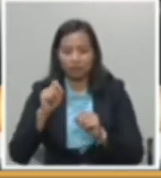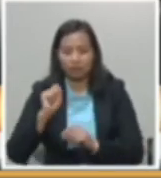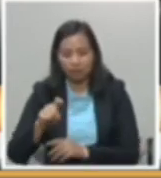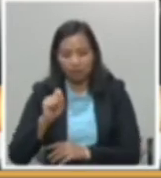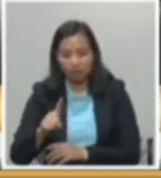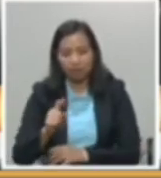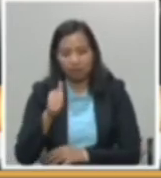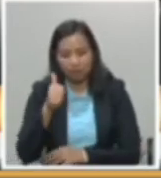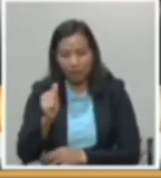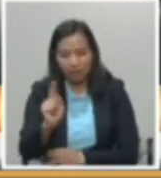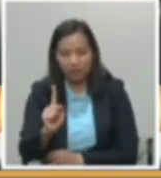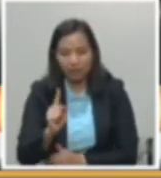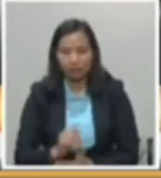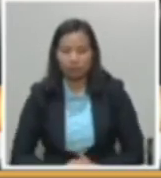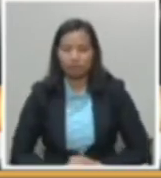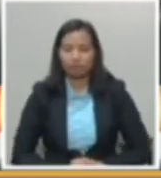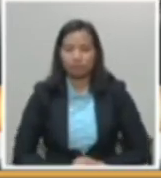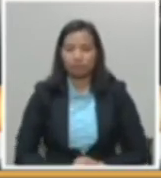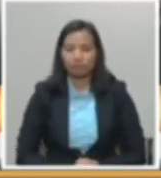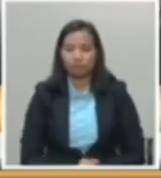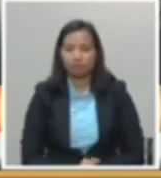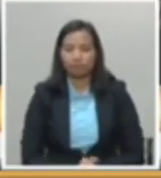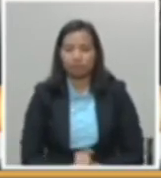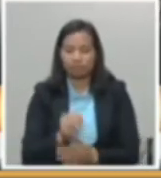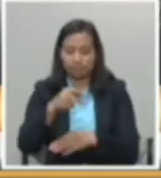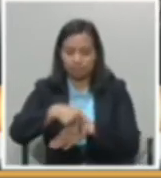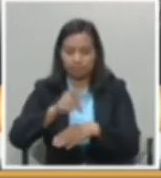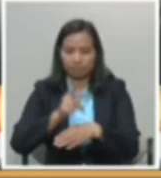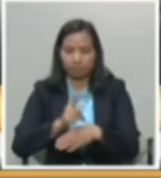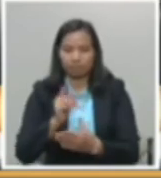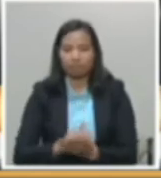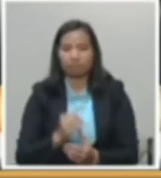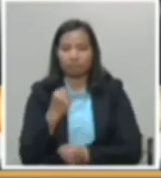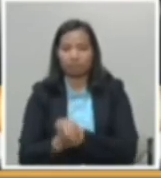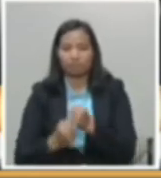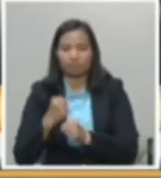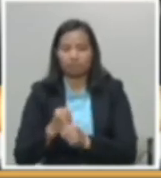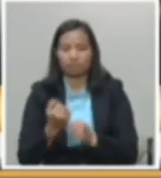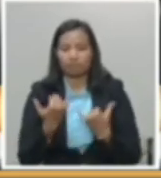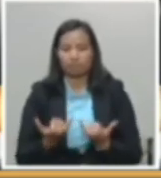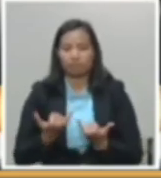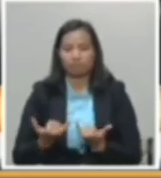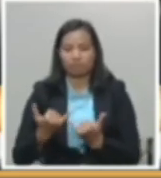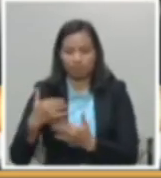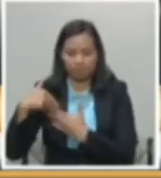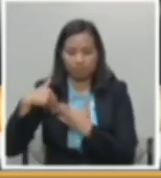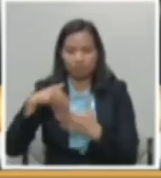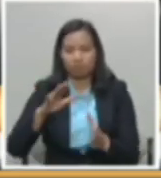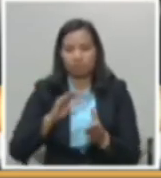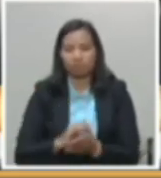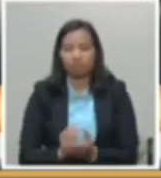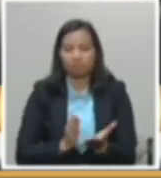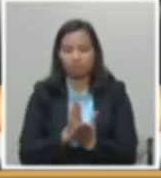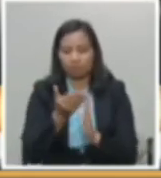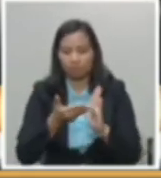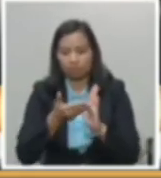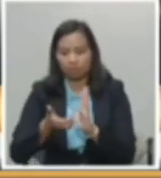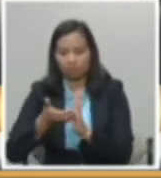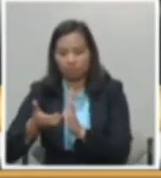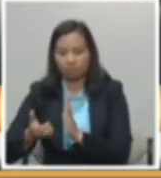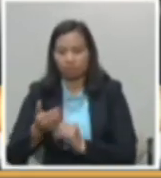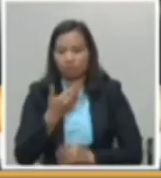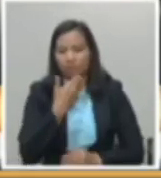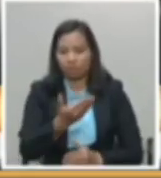ได้หรือไม่ท่านประธานที่เคารพปีนี้ค่ะการส่งออกที่ผ่านมาติดลบมาโดยตลอด